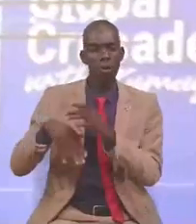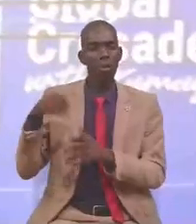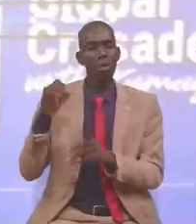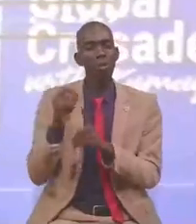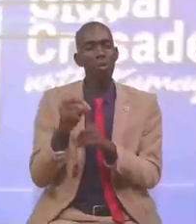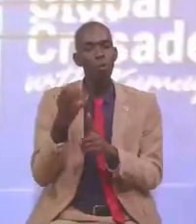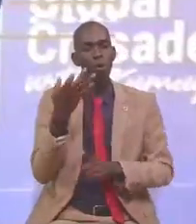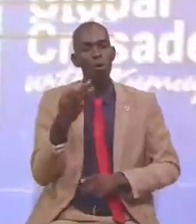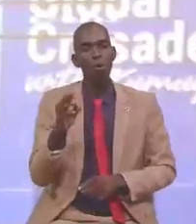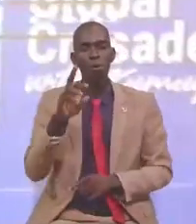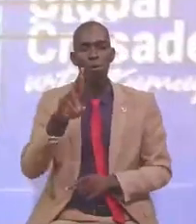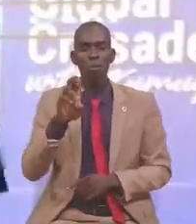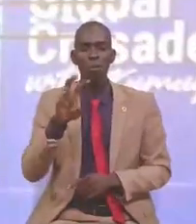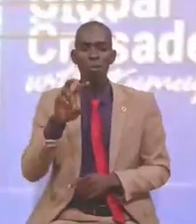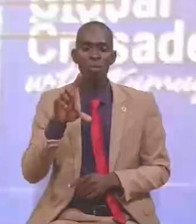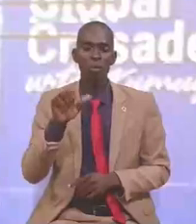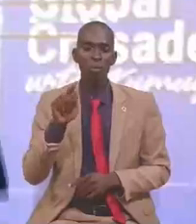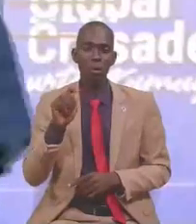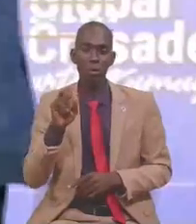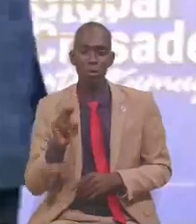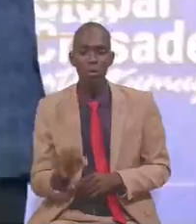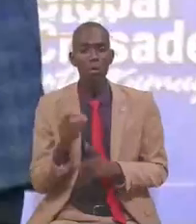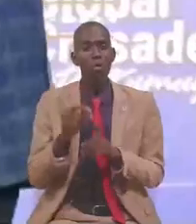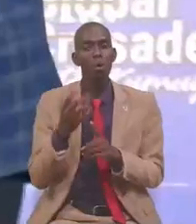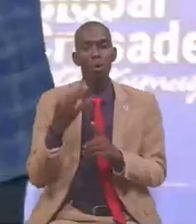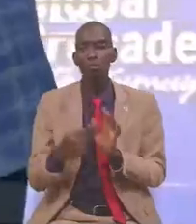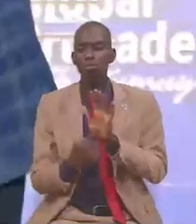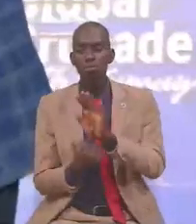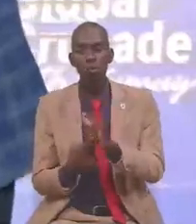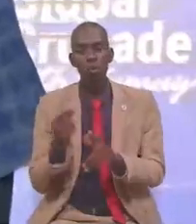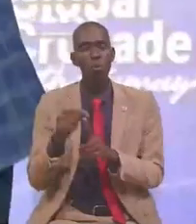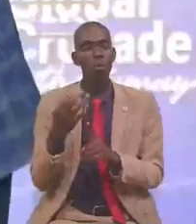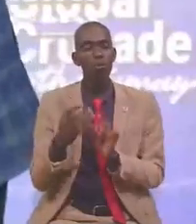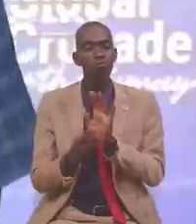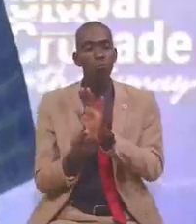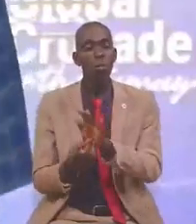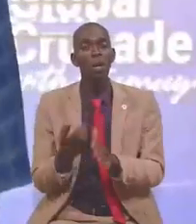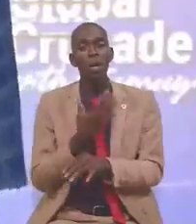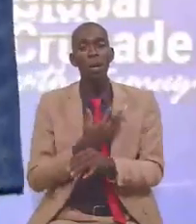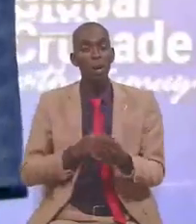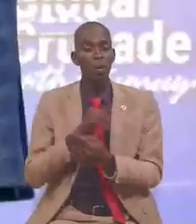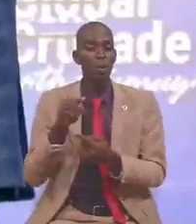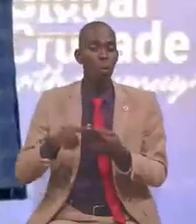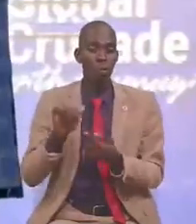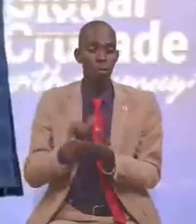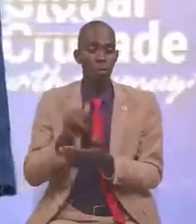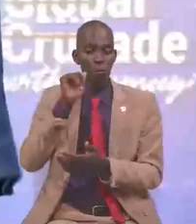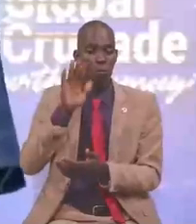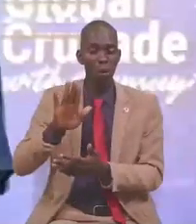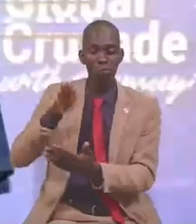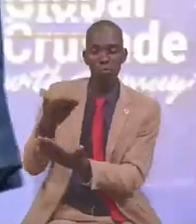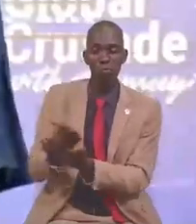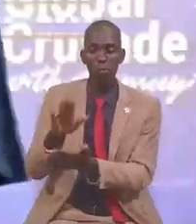le démon est sorti. C'est la parole de révélation, de manifestation, de démonstration. Arrivée à la